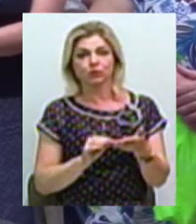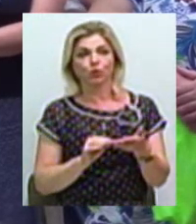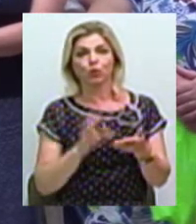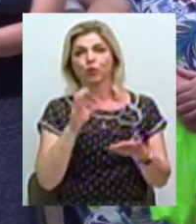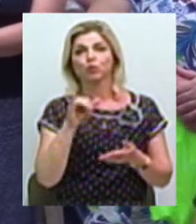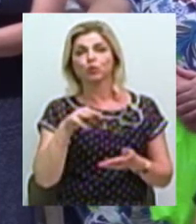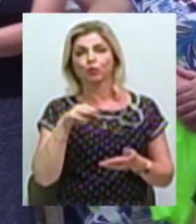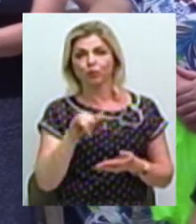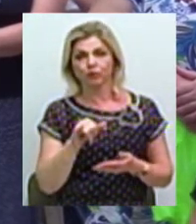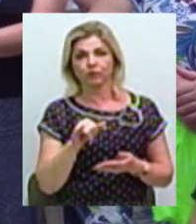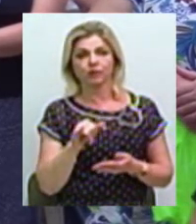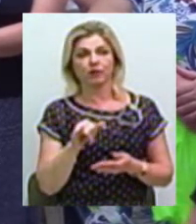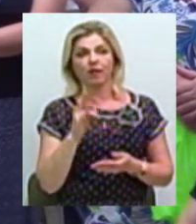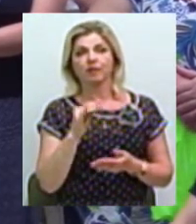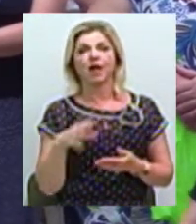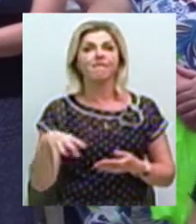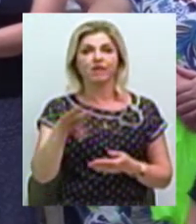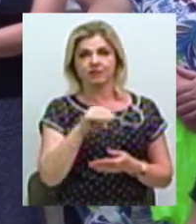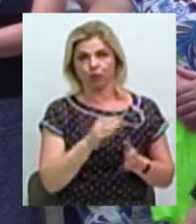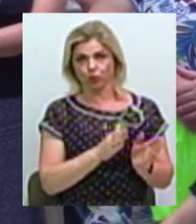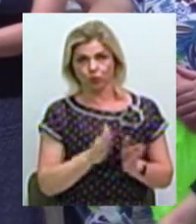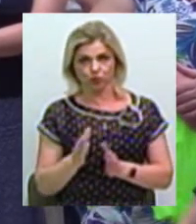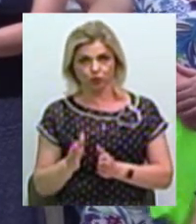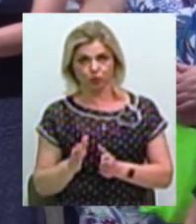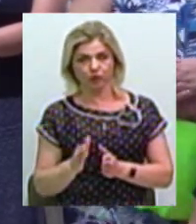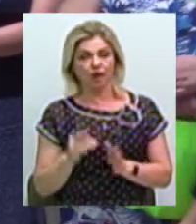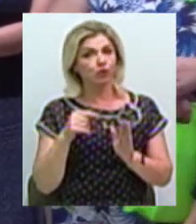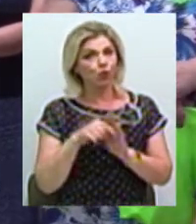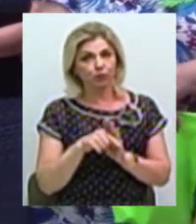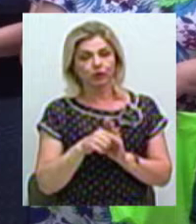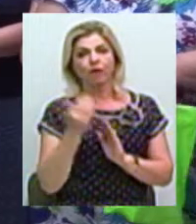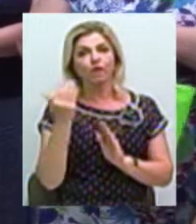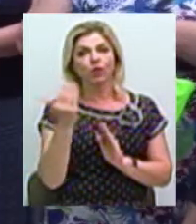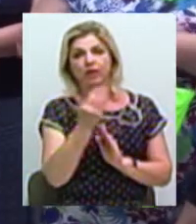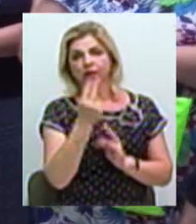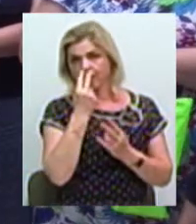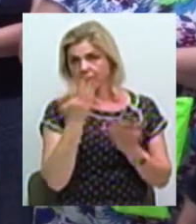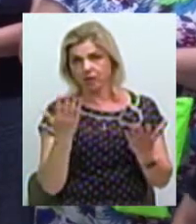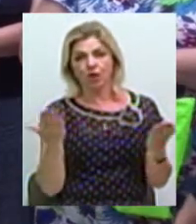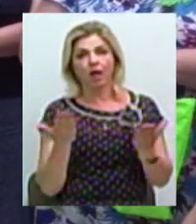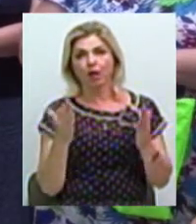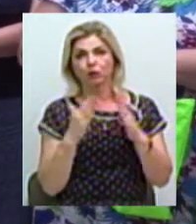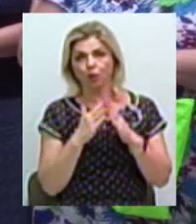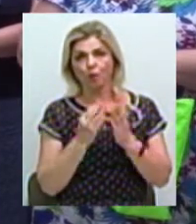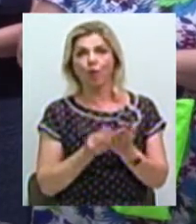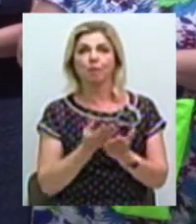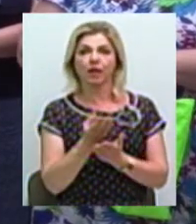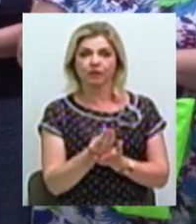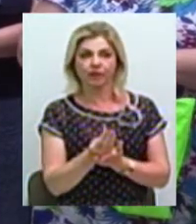суму на увесь гуртожиток. Тобто вони не бачать, який дім